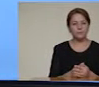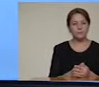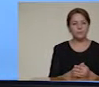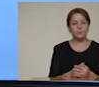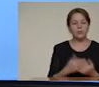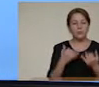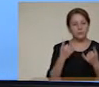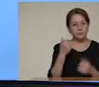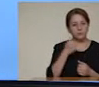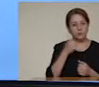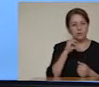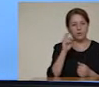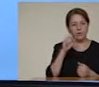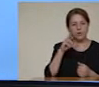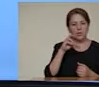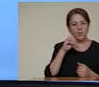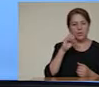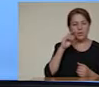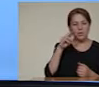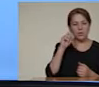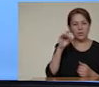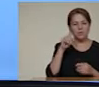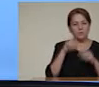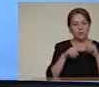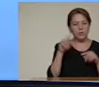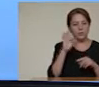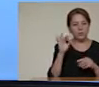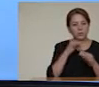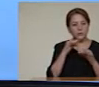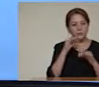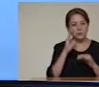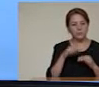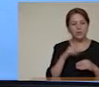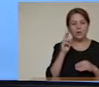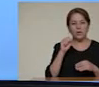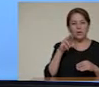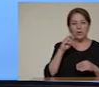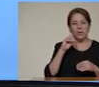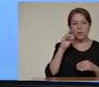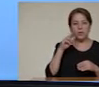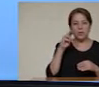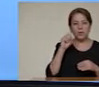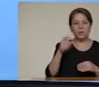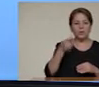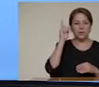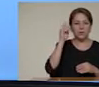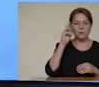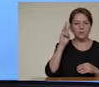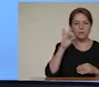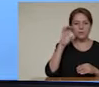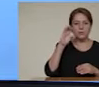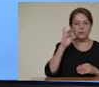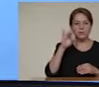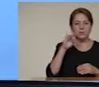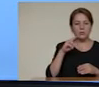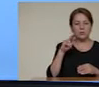Keling avval kalendarning vatani haqida ham gaplashib o'taylik. Kalendar dastlab qadimgi Misrda paydo